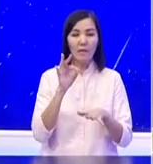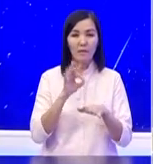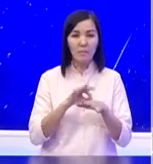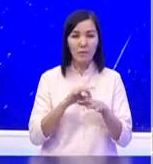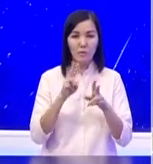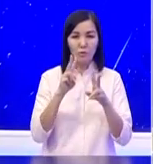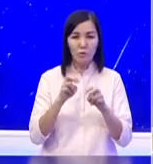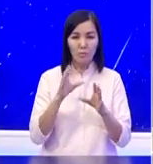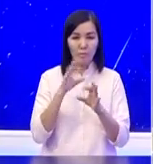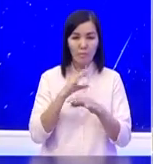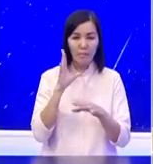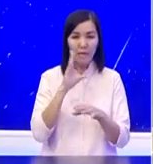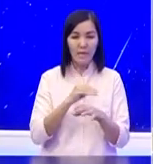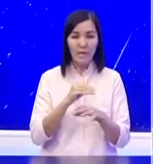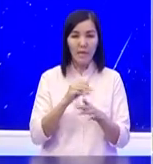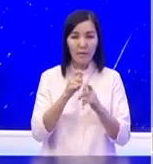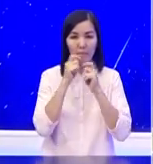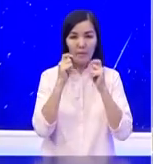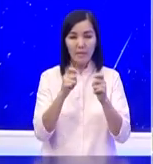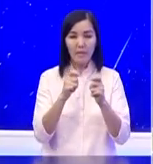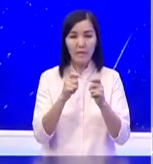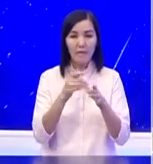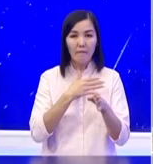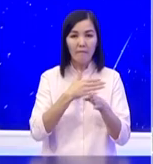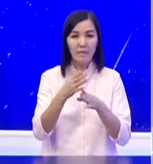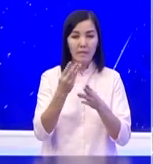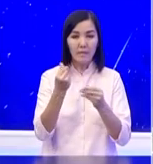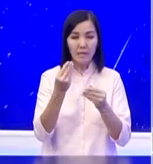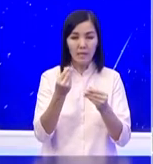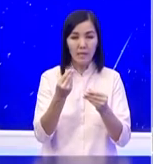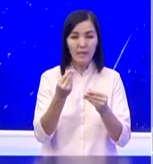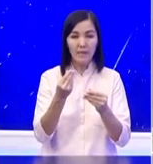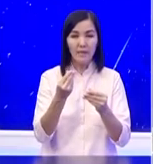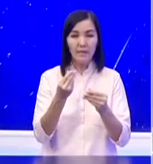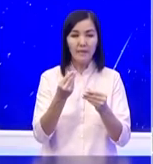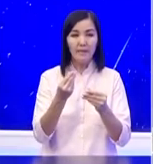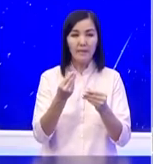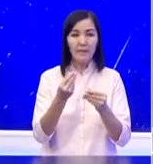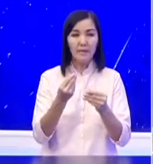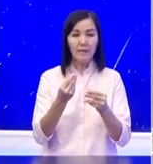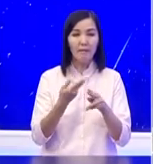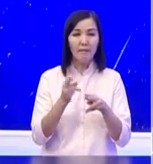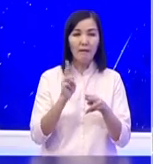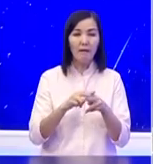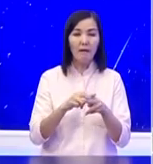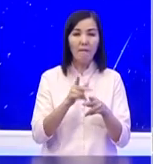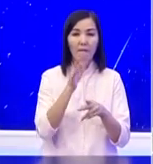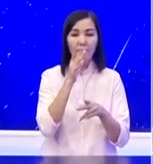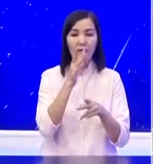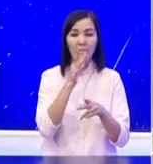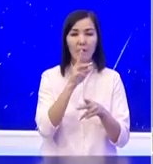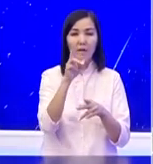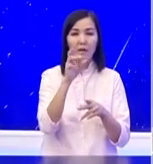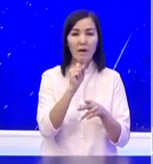COVID-19, да? Также выделялись средства для во время карантина в Карасайский